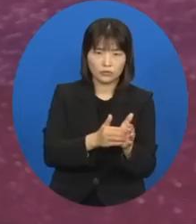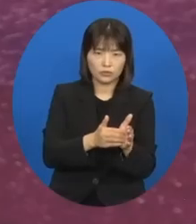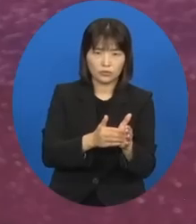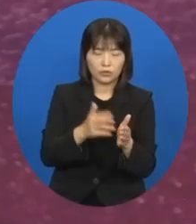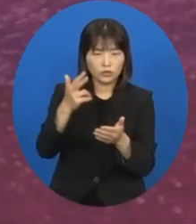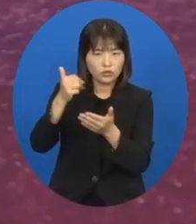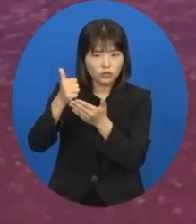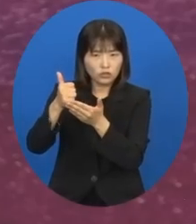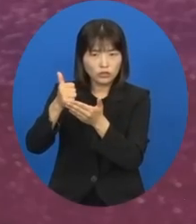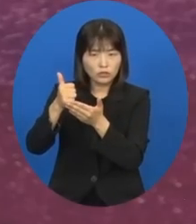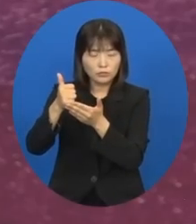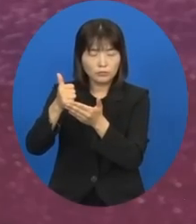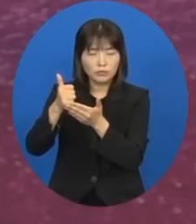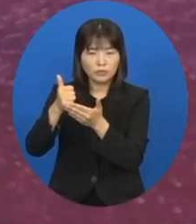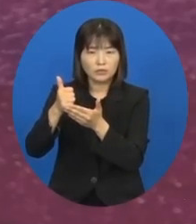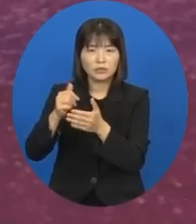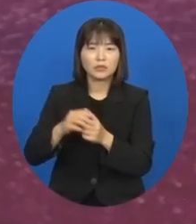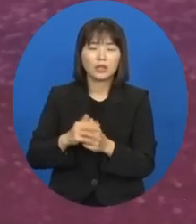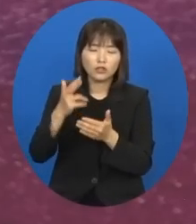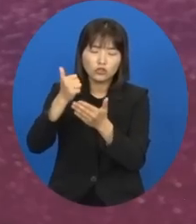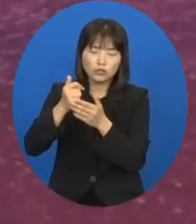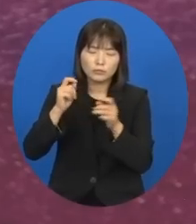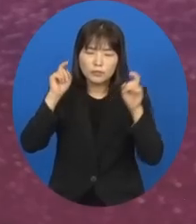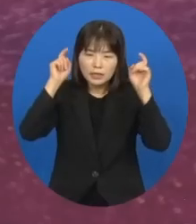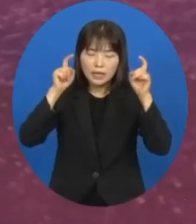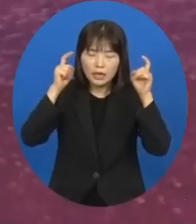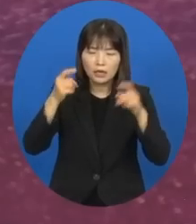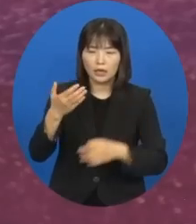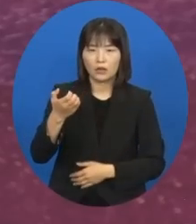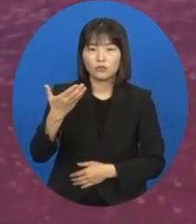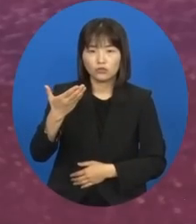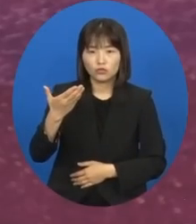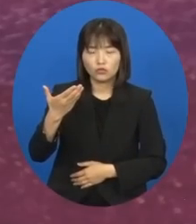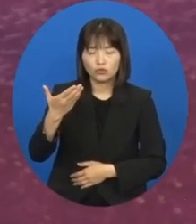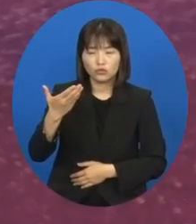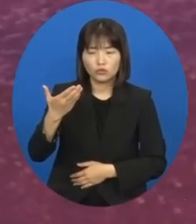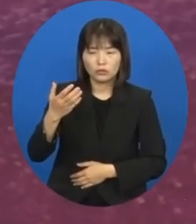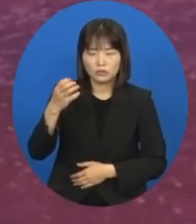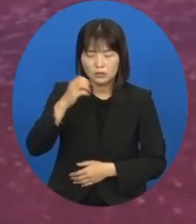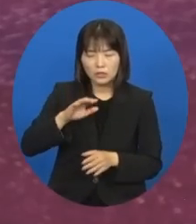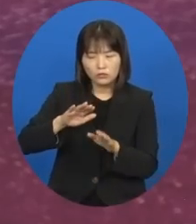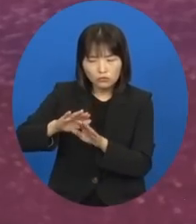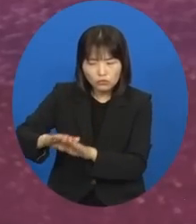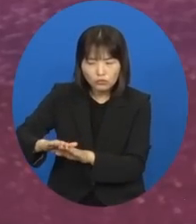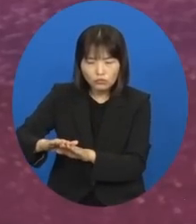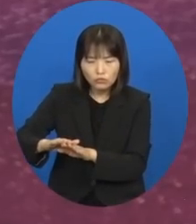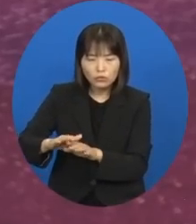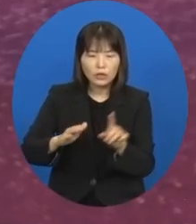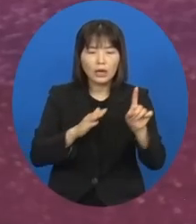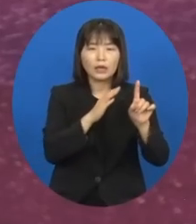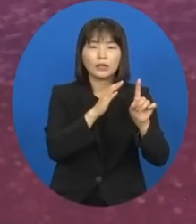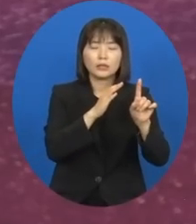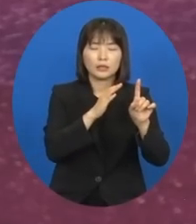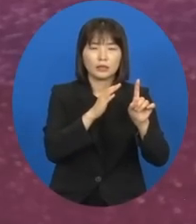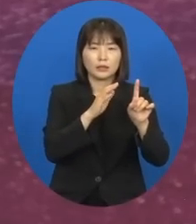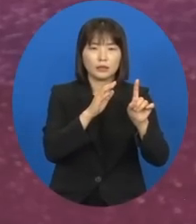양 9마리는 잠시 주는 아픔이 있더라도 찾아 헤매시면서 맡기셨죠